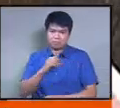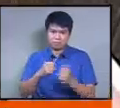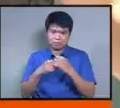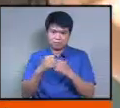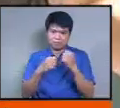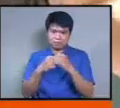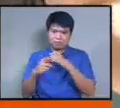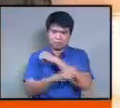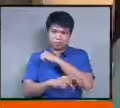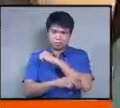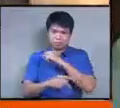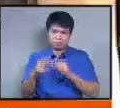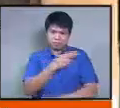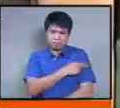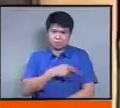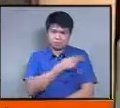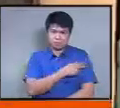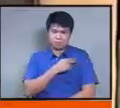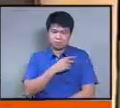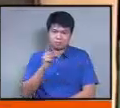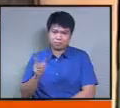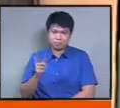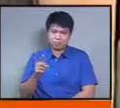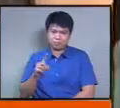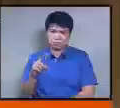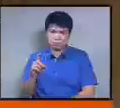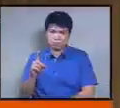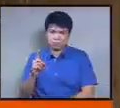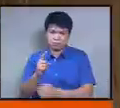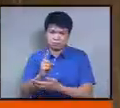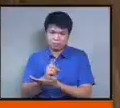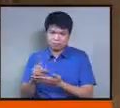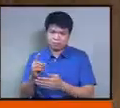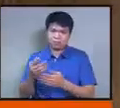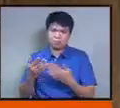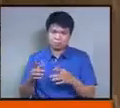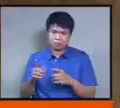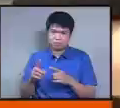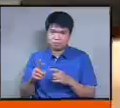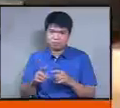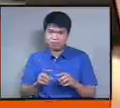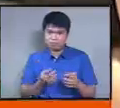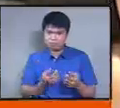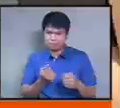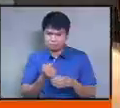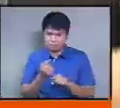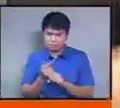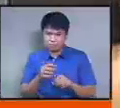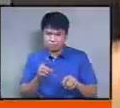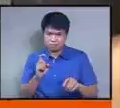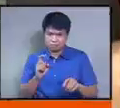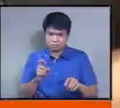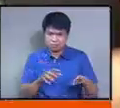Hospital. Isang linggo naman makalipas ang huling malakas na lindol sa Mindanao, nagpatupad na rin ang forced evacuation sa 3 pang barangay sa